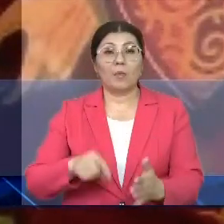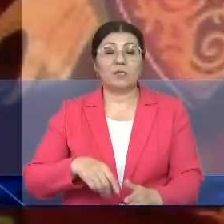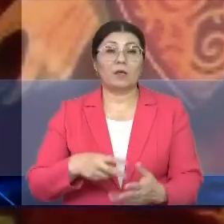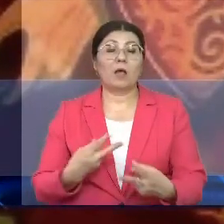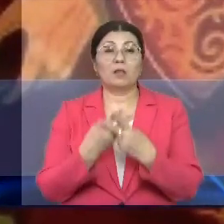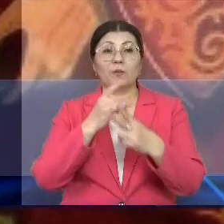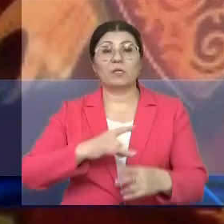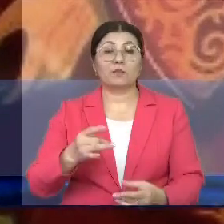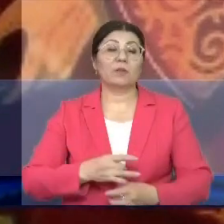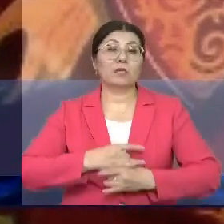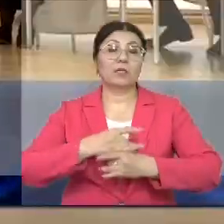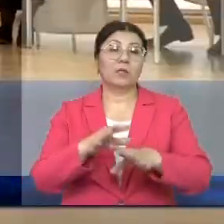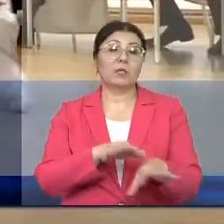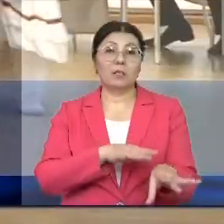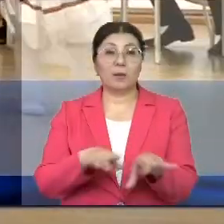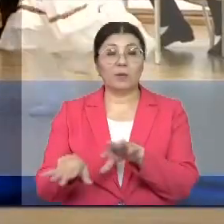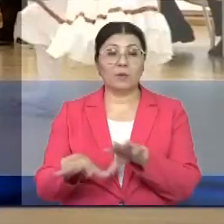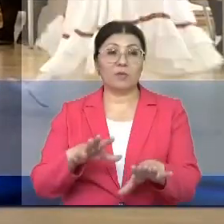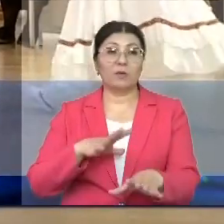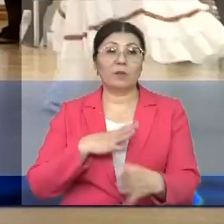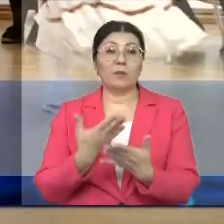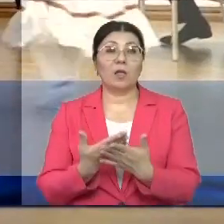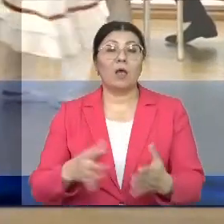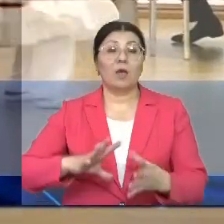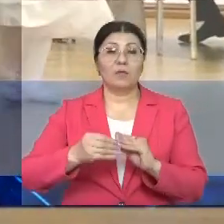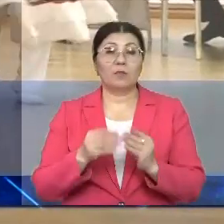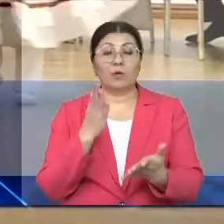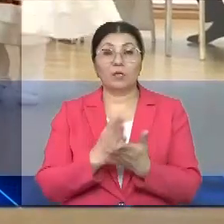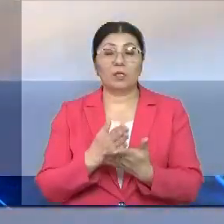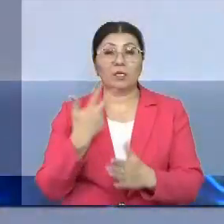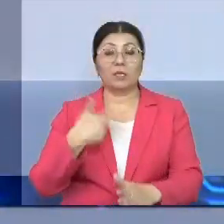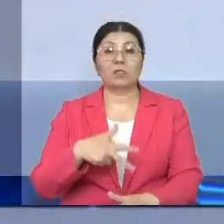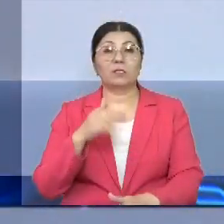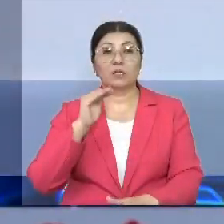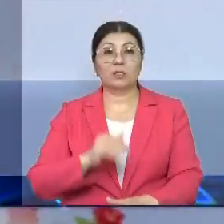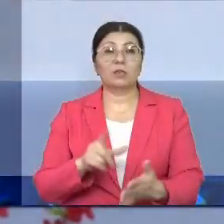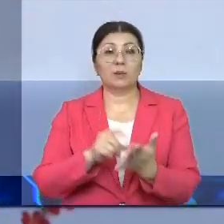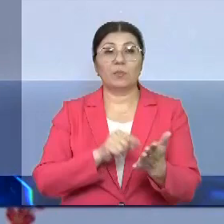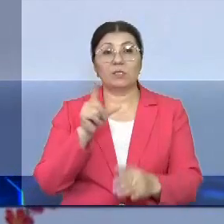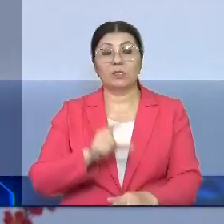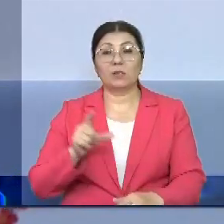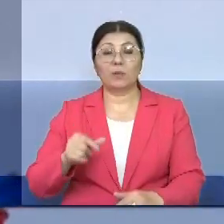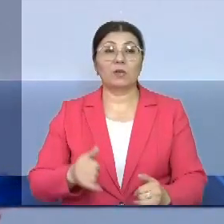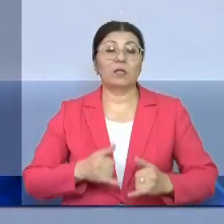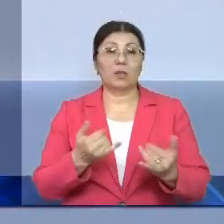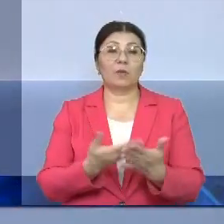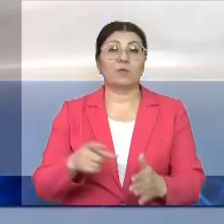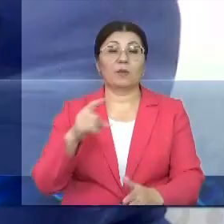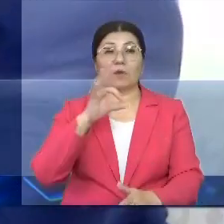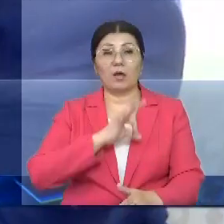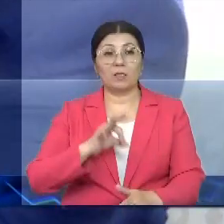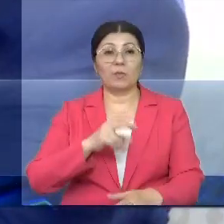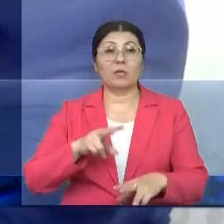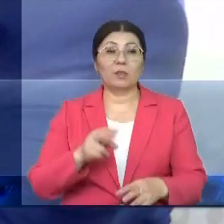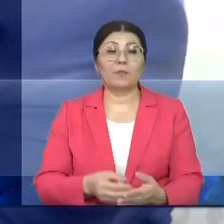организовали небольшой праздничный стол и концертную программу. Всего в районе насчитывается около 30 тысяч пенсионеров. Для них с 1 октября местным